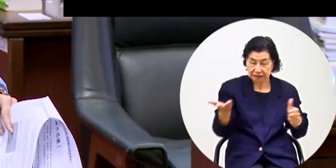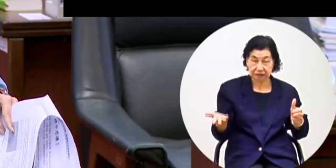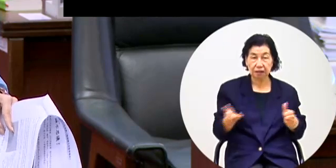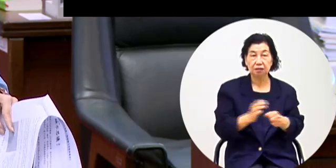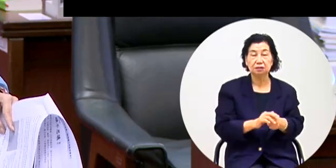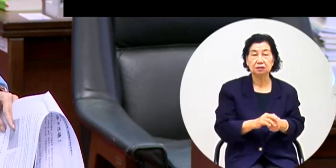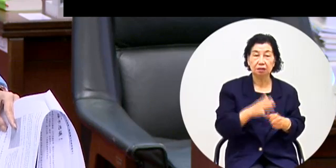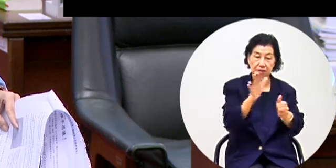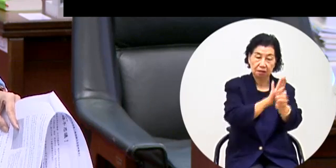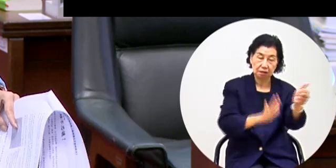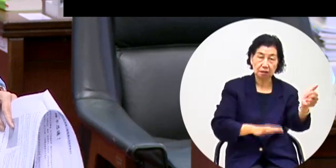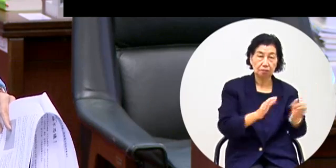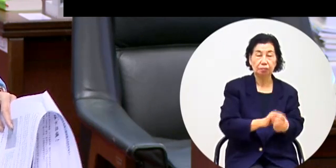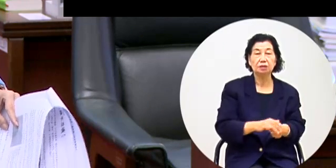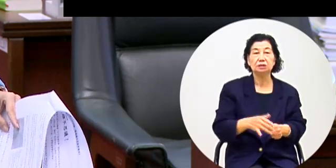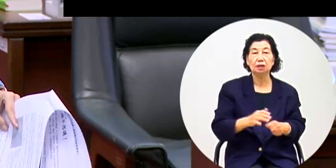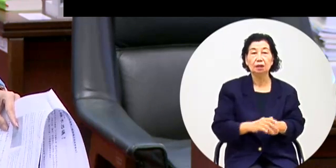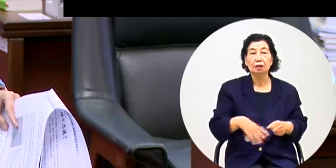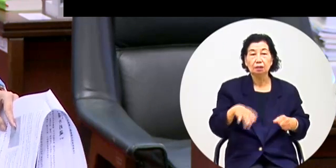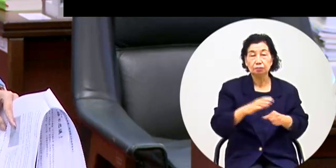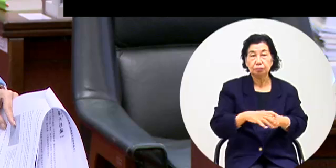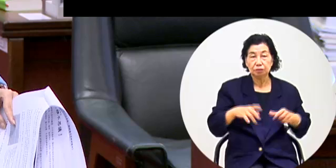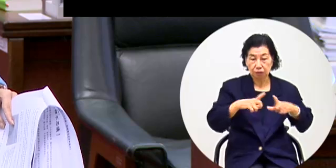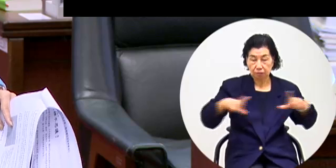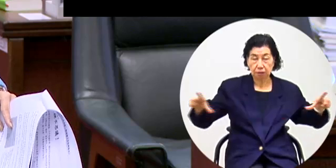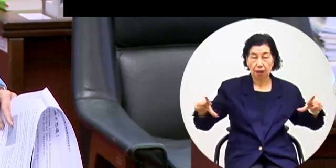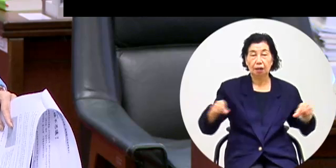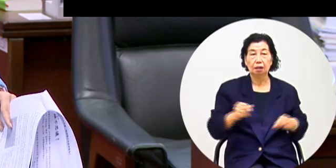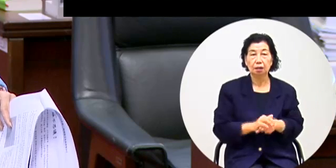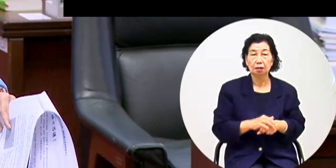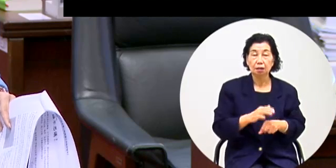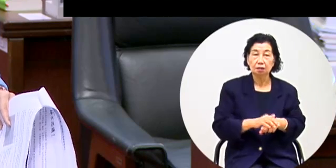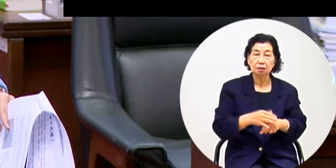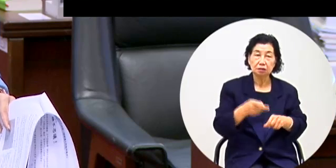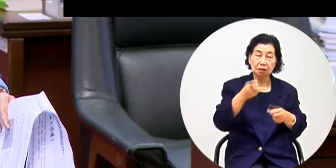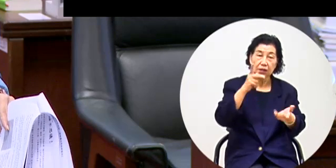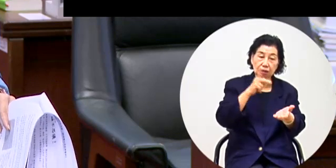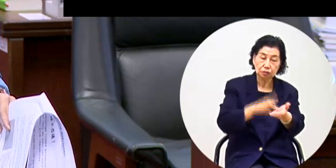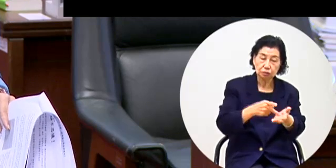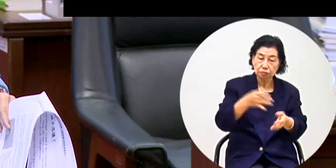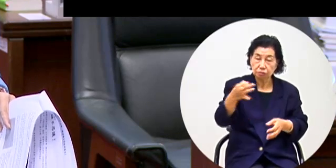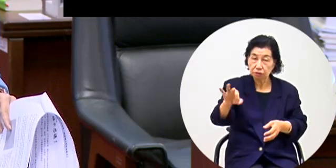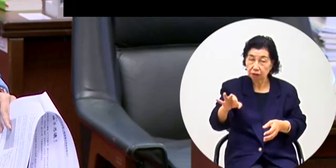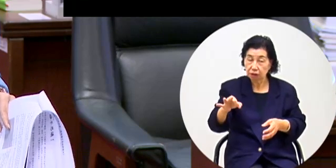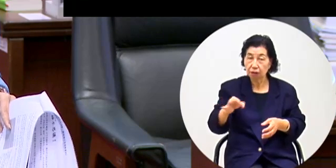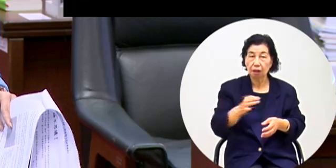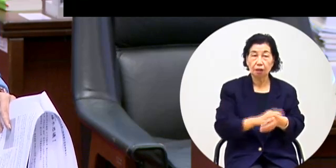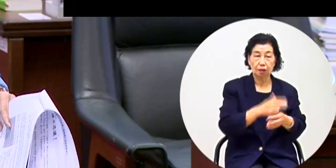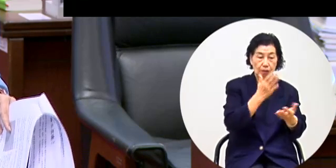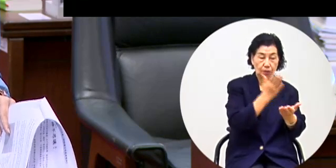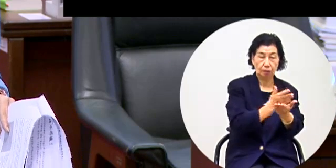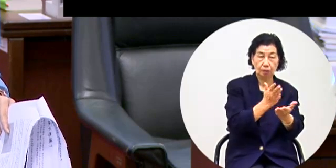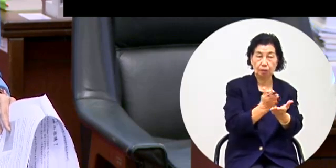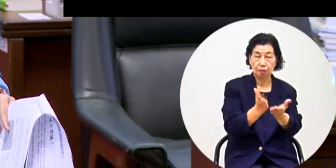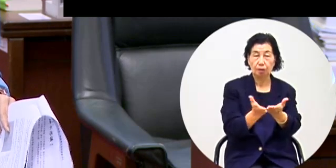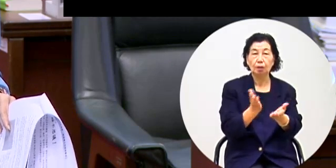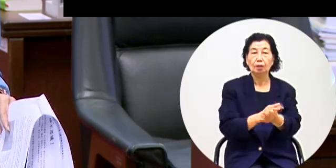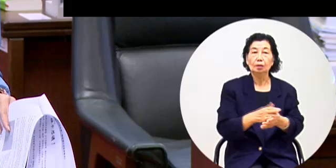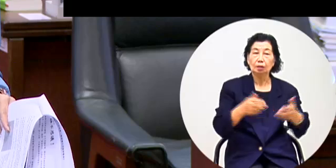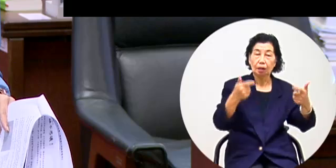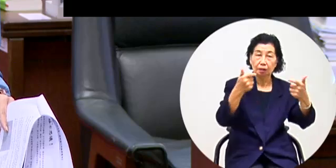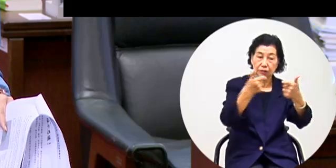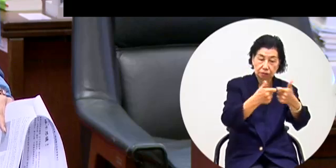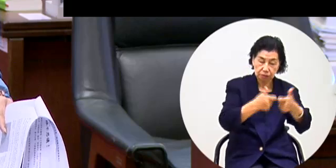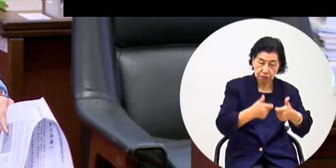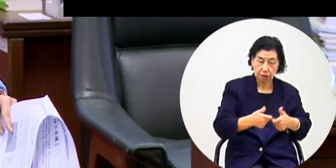置的费用吗？租金也好，各方面，我觉得他应该要有合理的一个费用，让高雄市去处理这些